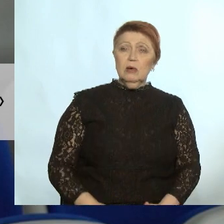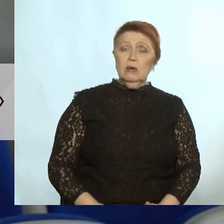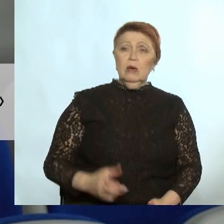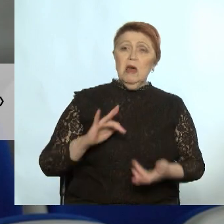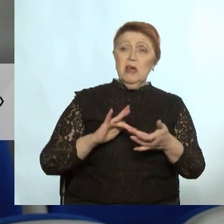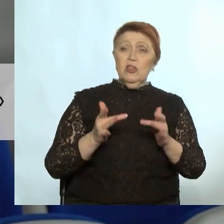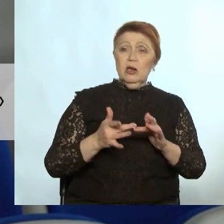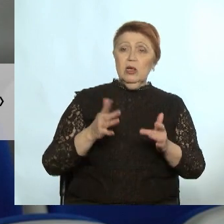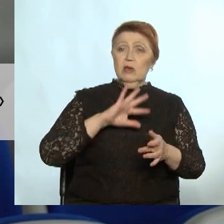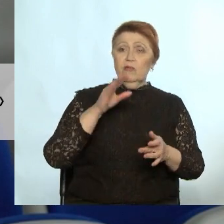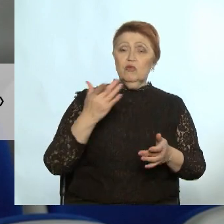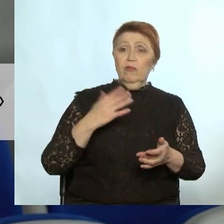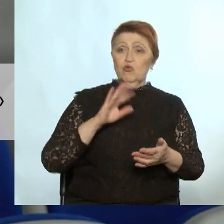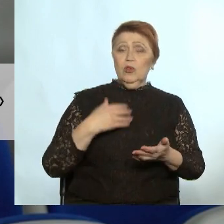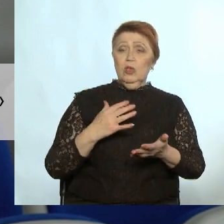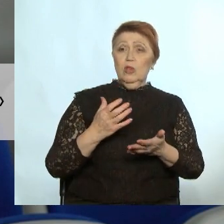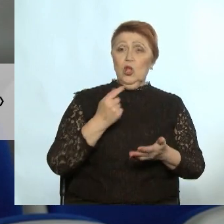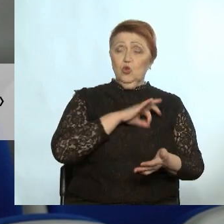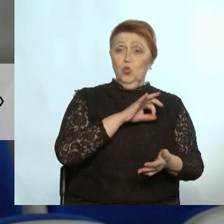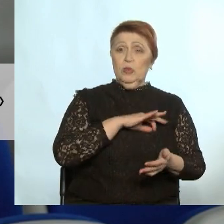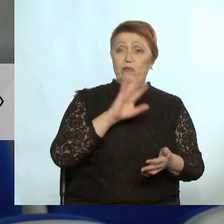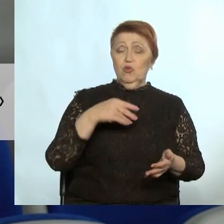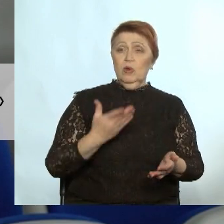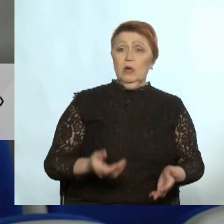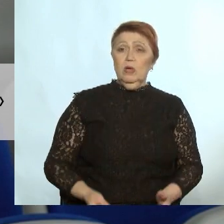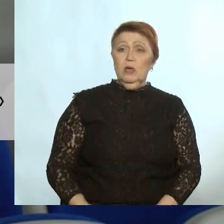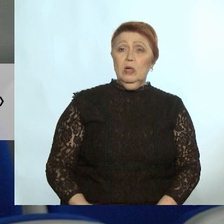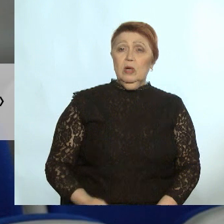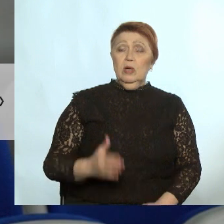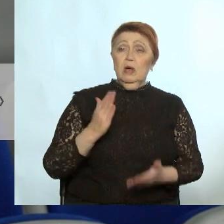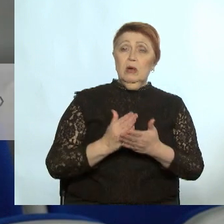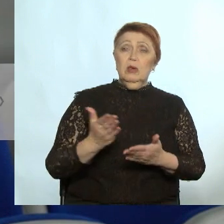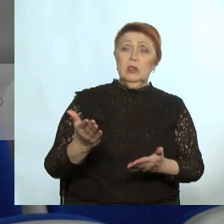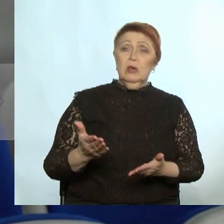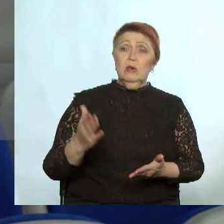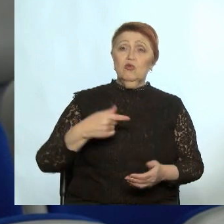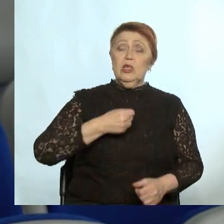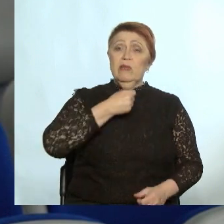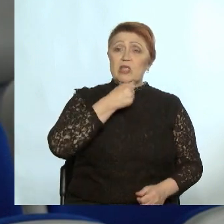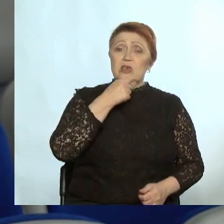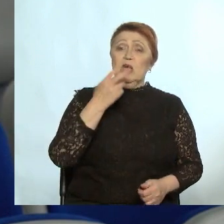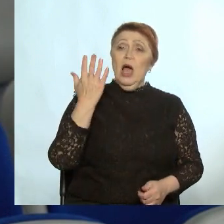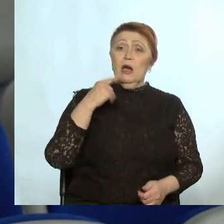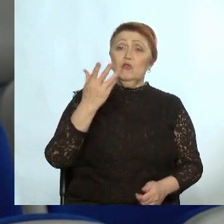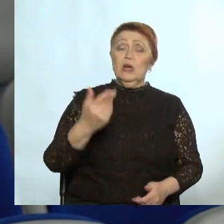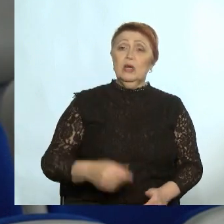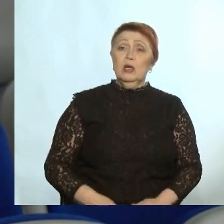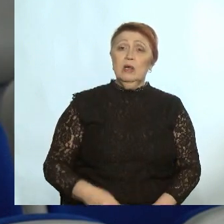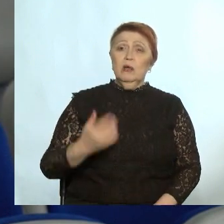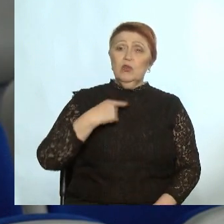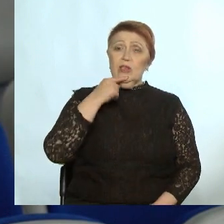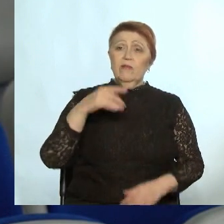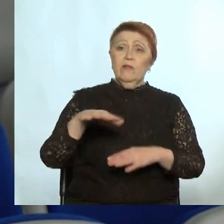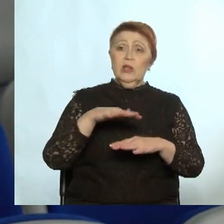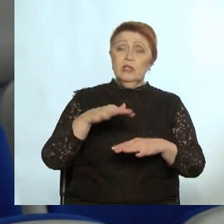интернет, это же все доступно, YouTube, конечно, мы смотрим, кто там у нас есть возраста, которые там в России, да,